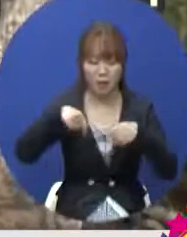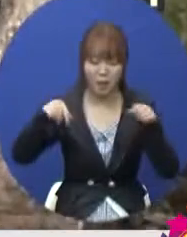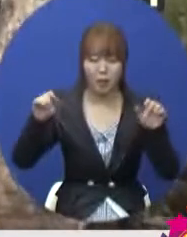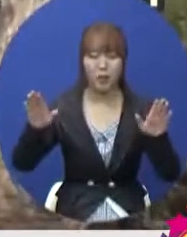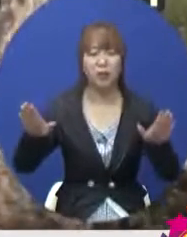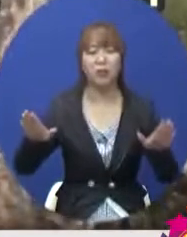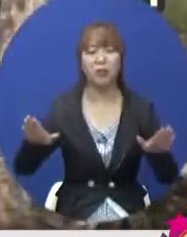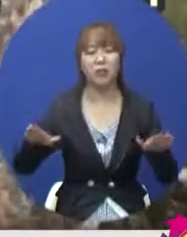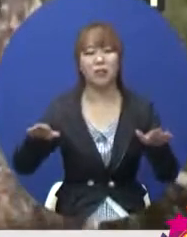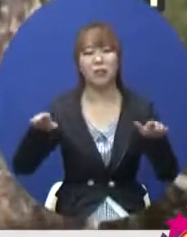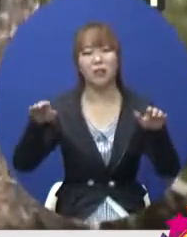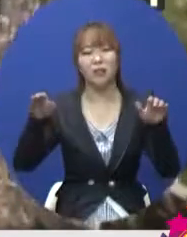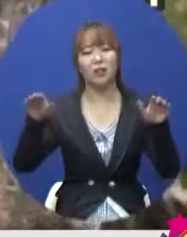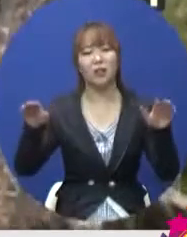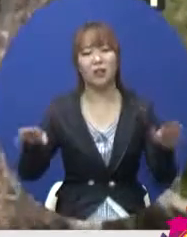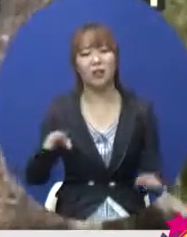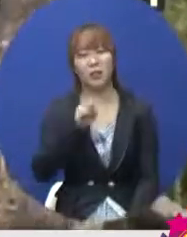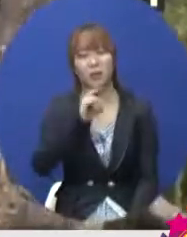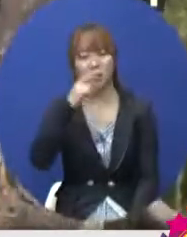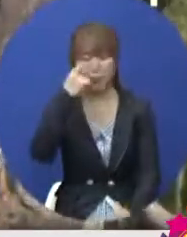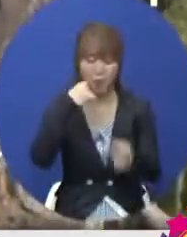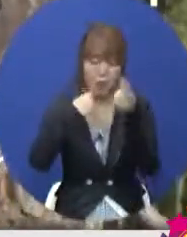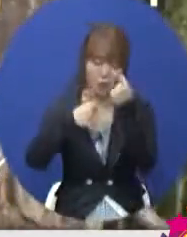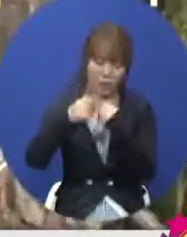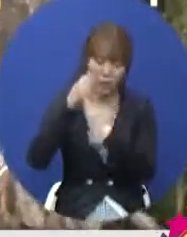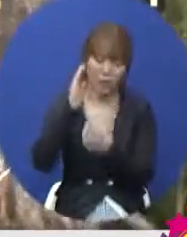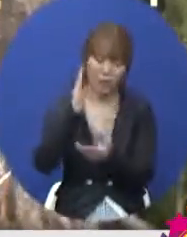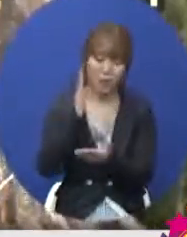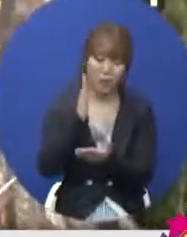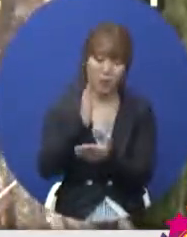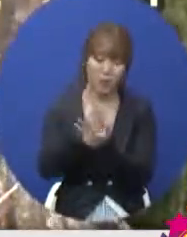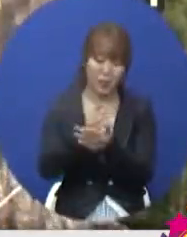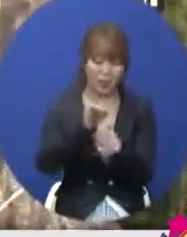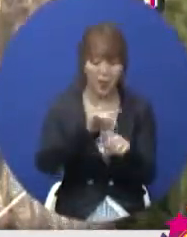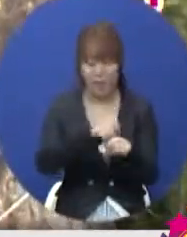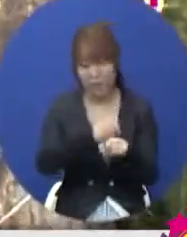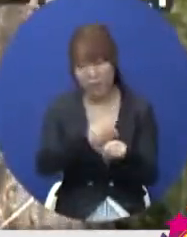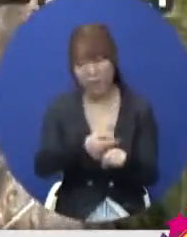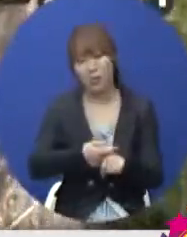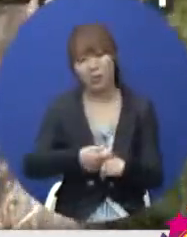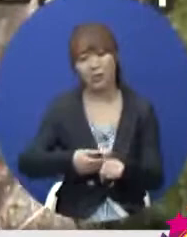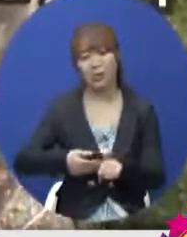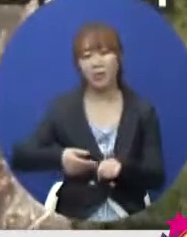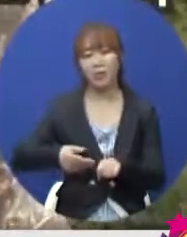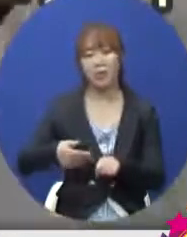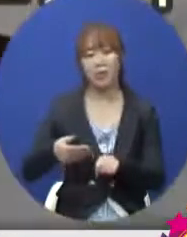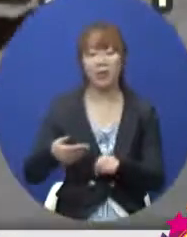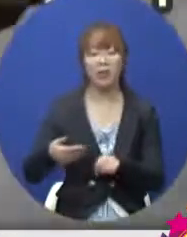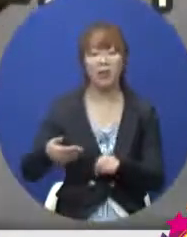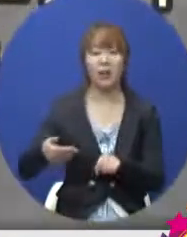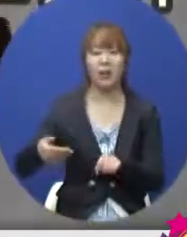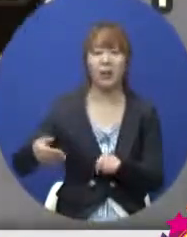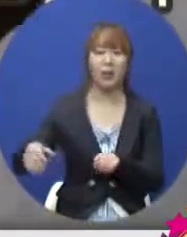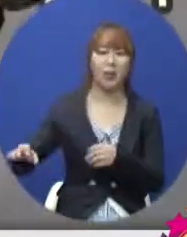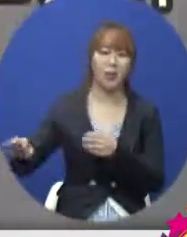마라 물새야 울지를 마라 세월